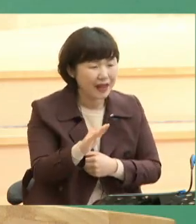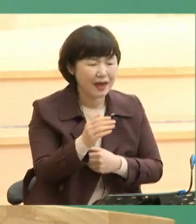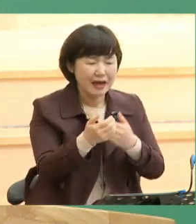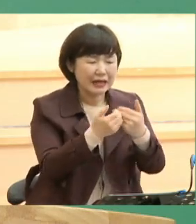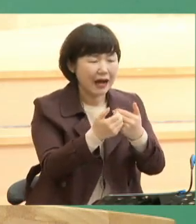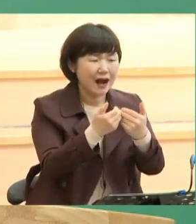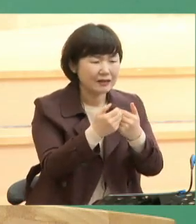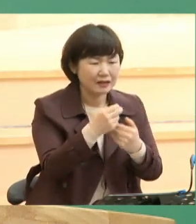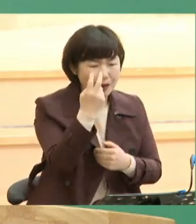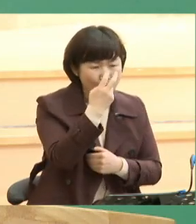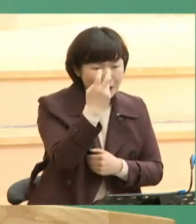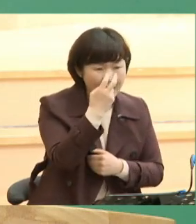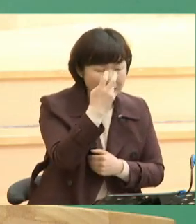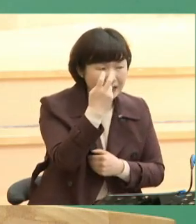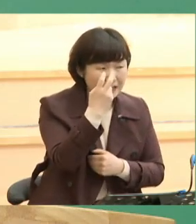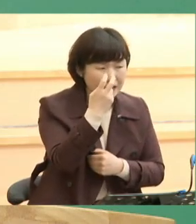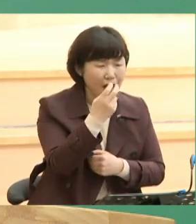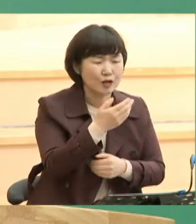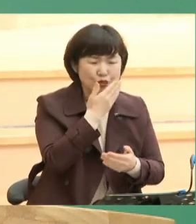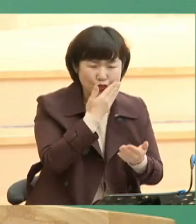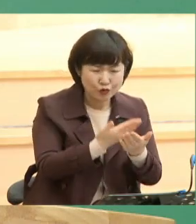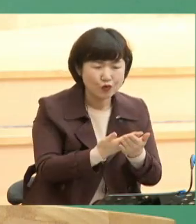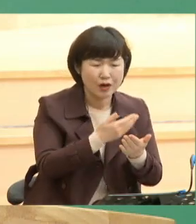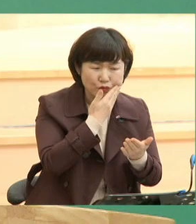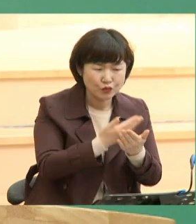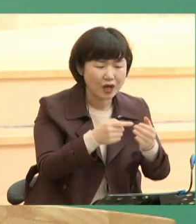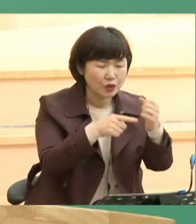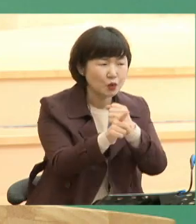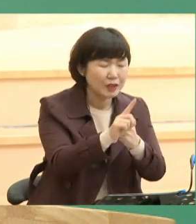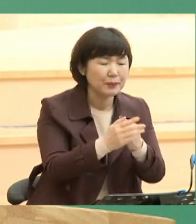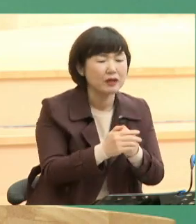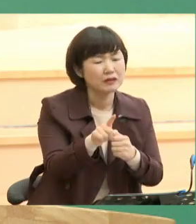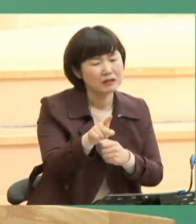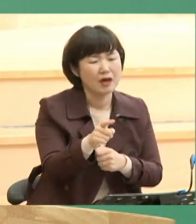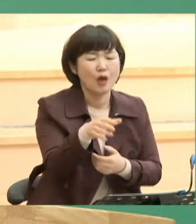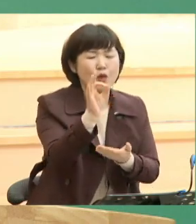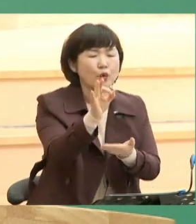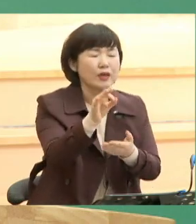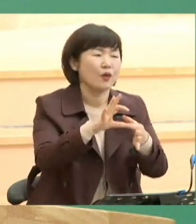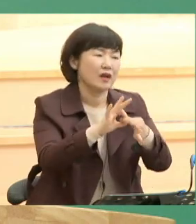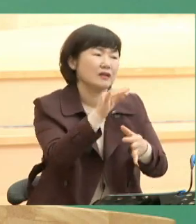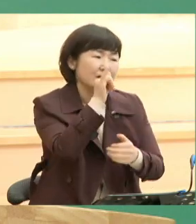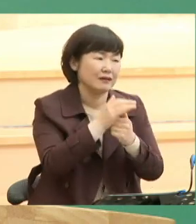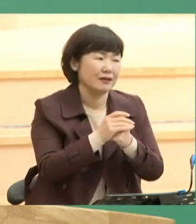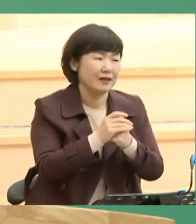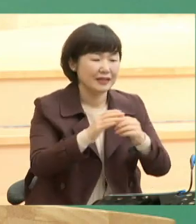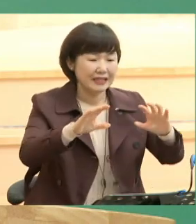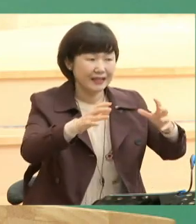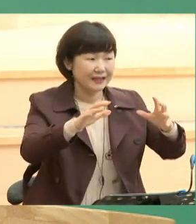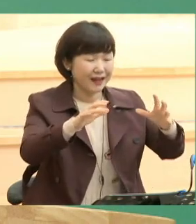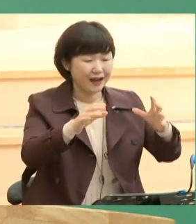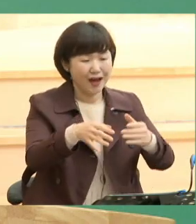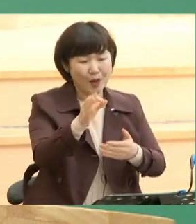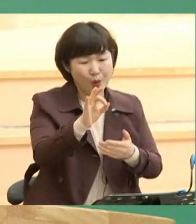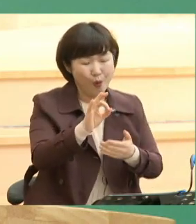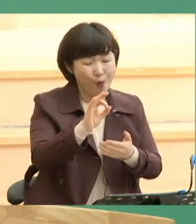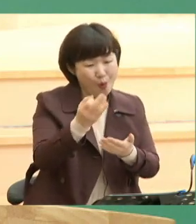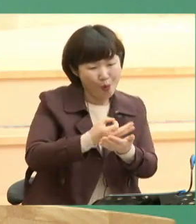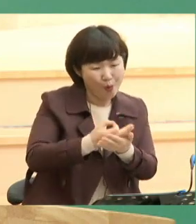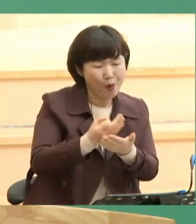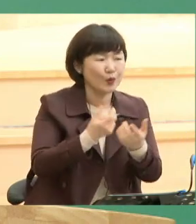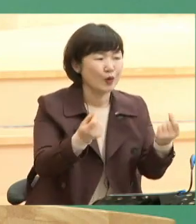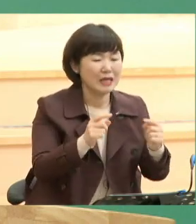그런거 뿐만 아니라 실제적으로 돈이 된다니까요 나라 살림에 도움이 되어 개인에게도